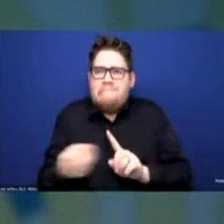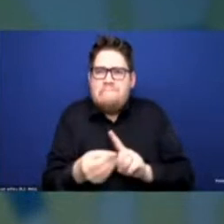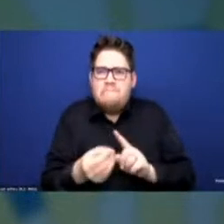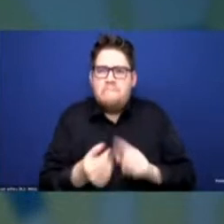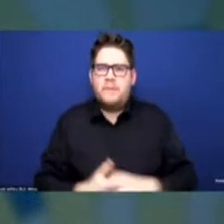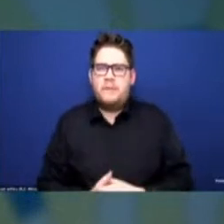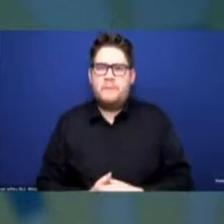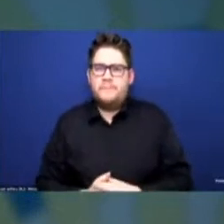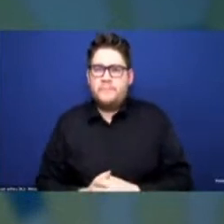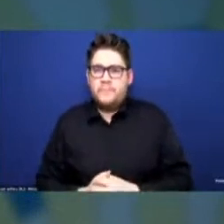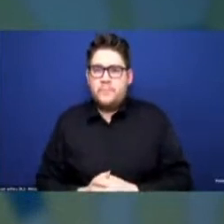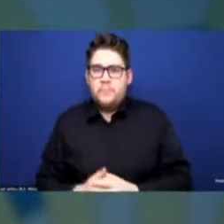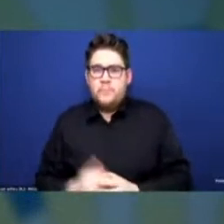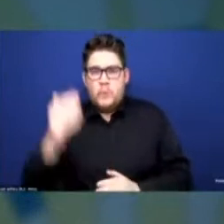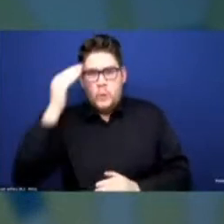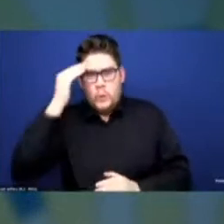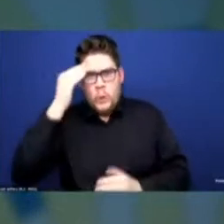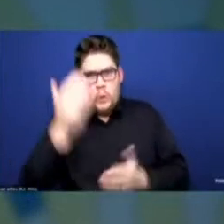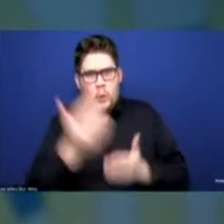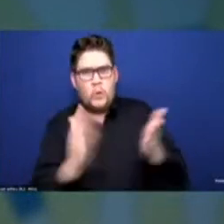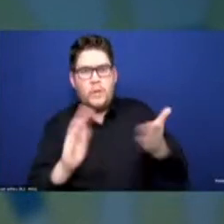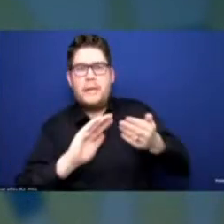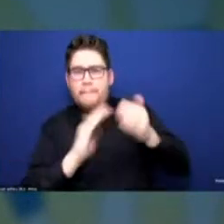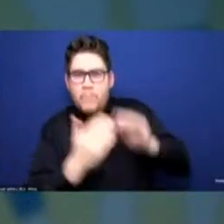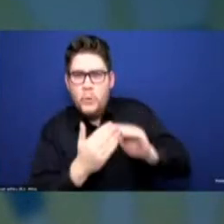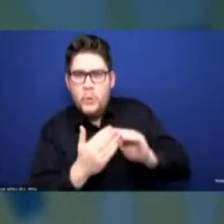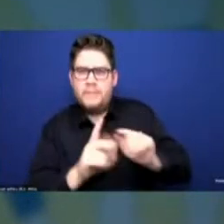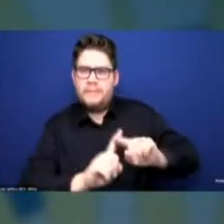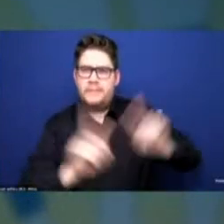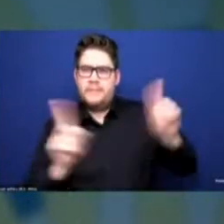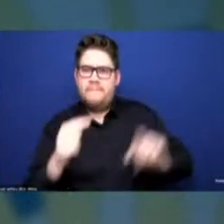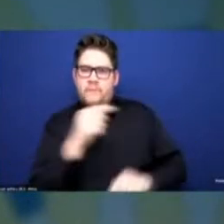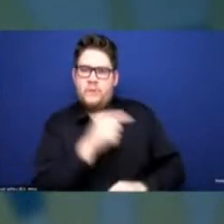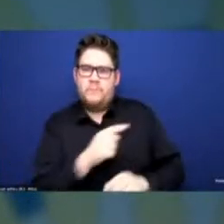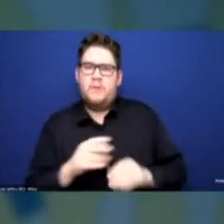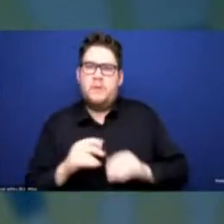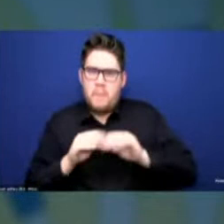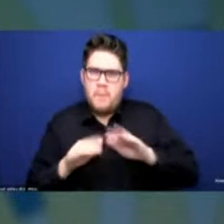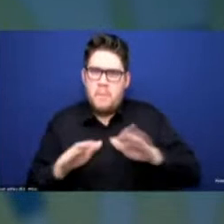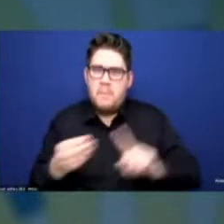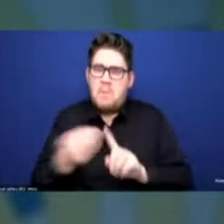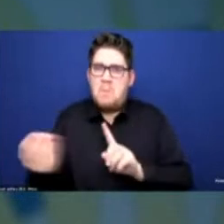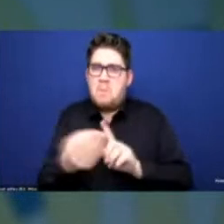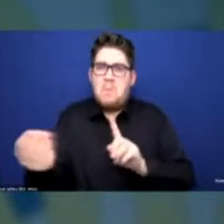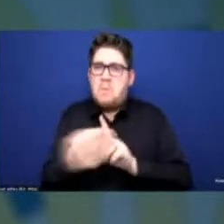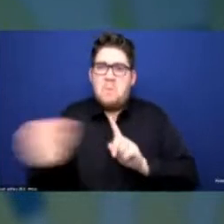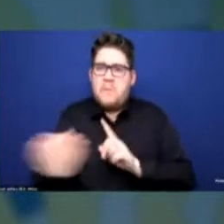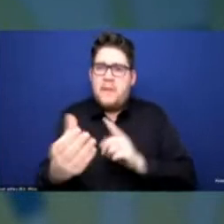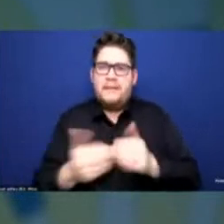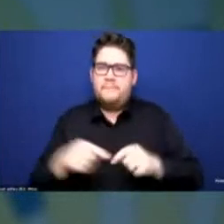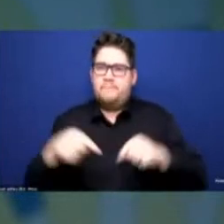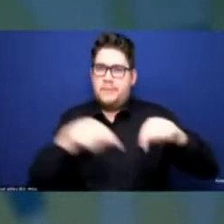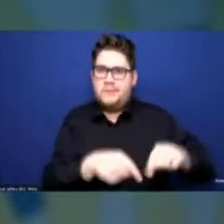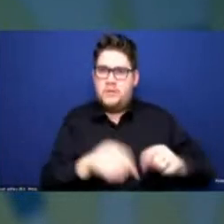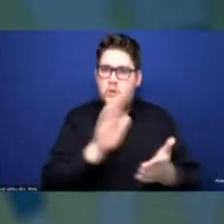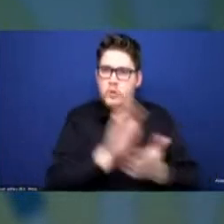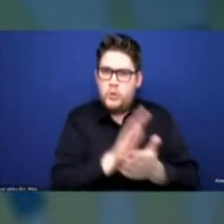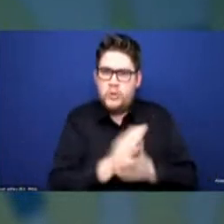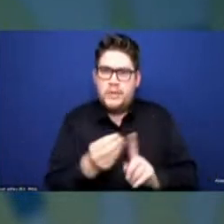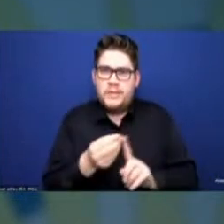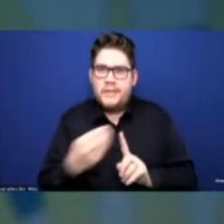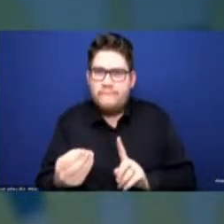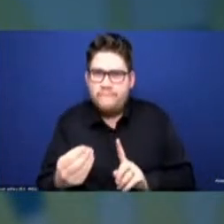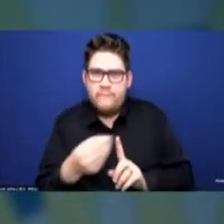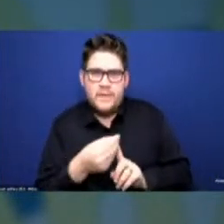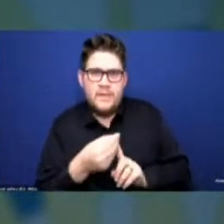That schools are a relatively low transmission environment, 所以他也说，相对来讲，学校的环境下是这个